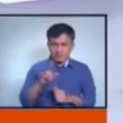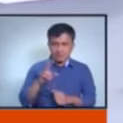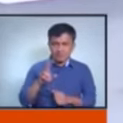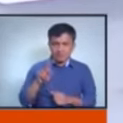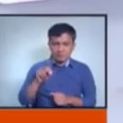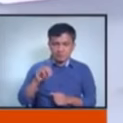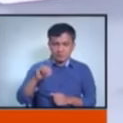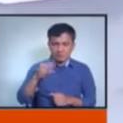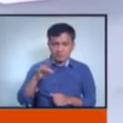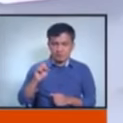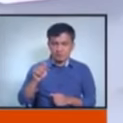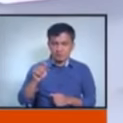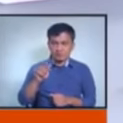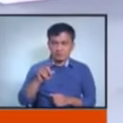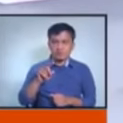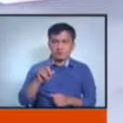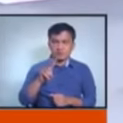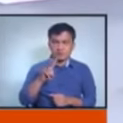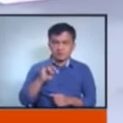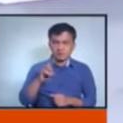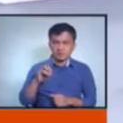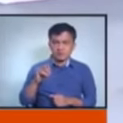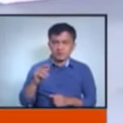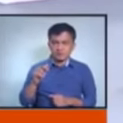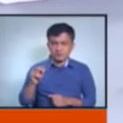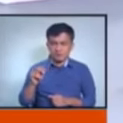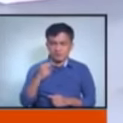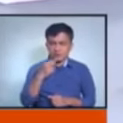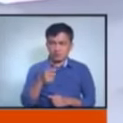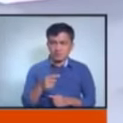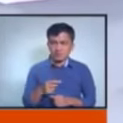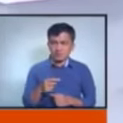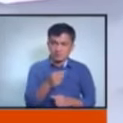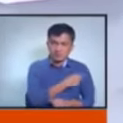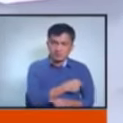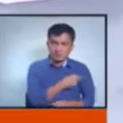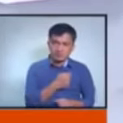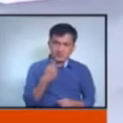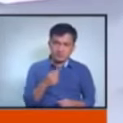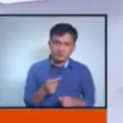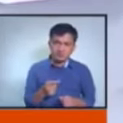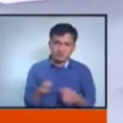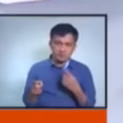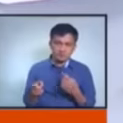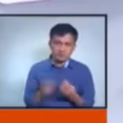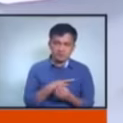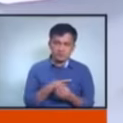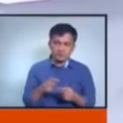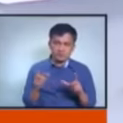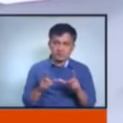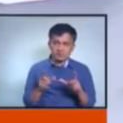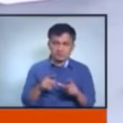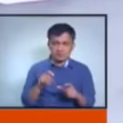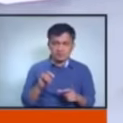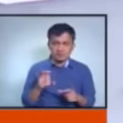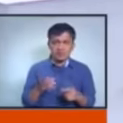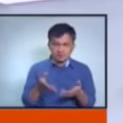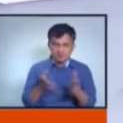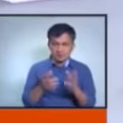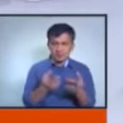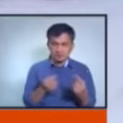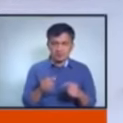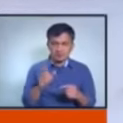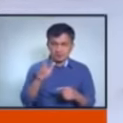vexation. Dalawang kaso versus mag-resign siya sa ospital at saka matatanggalan siya ng lisensya sa PRC. Sige po, gagawin natin mamaya,